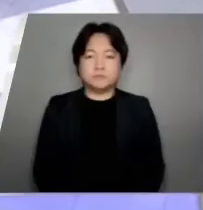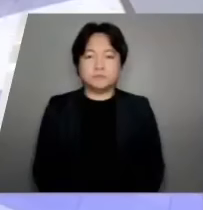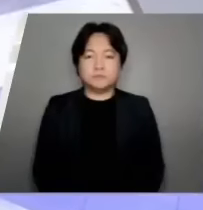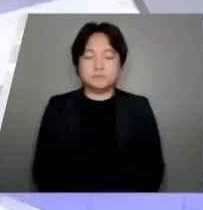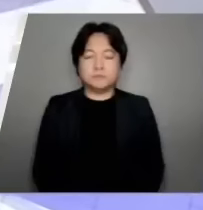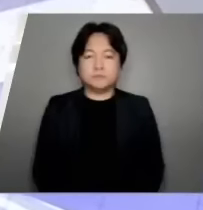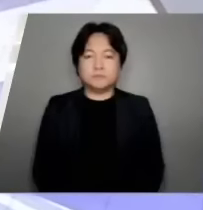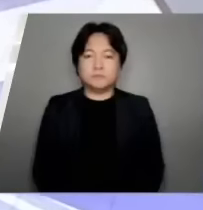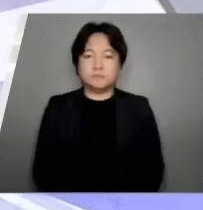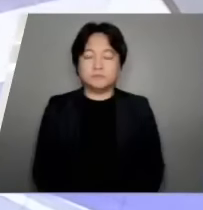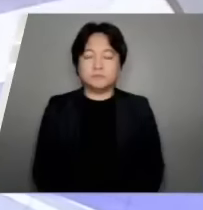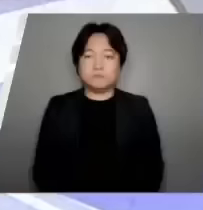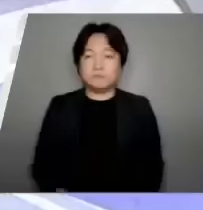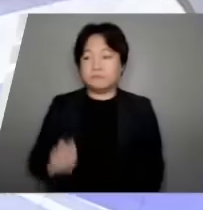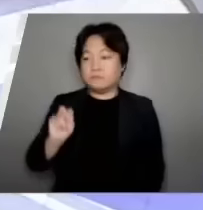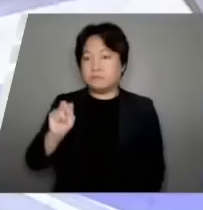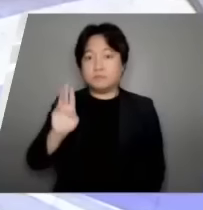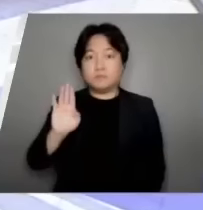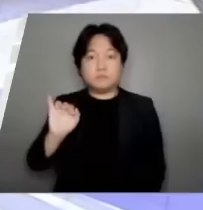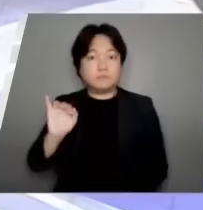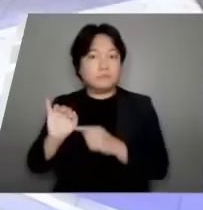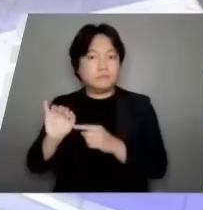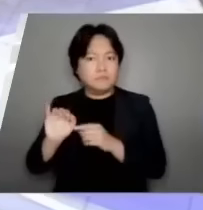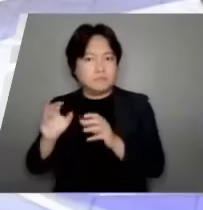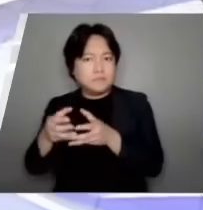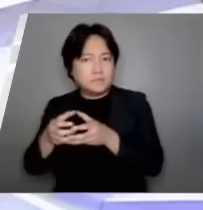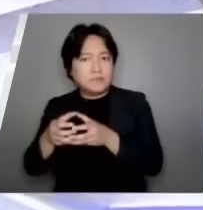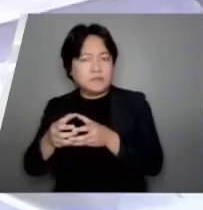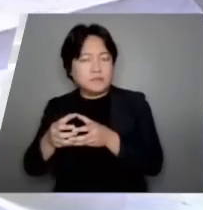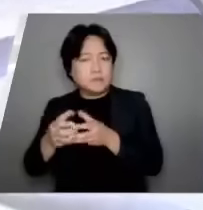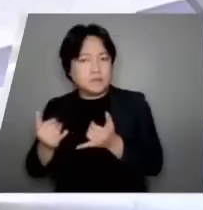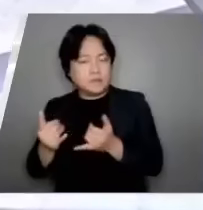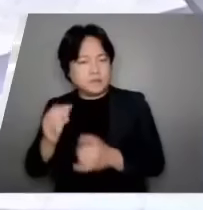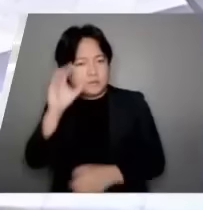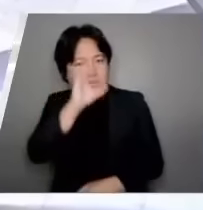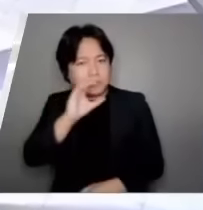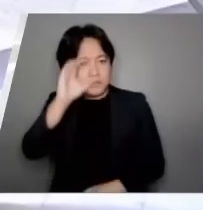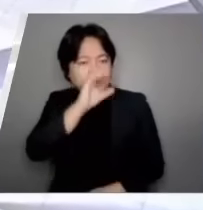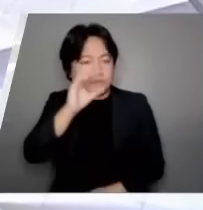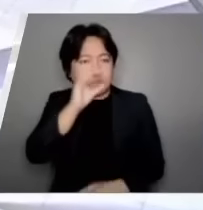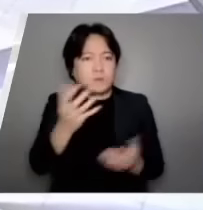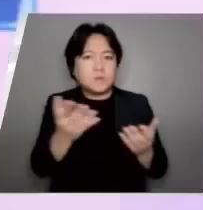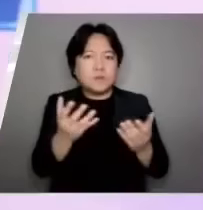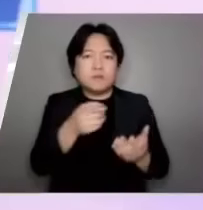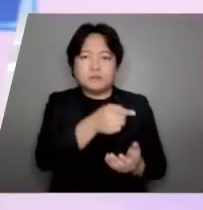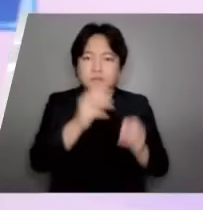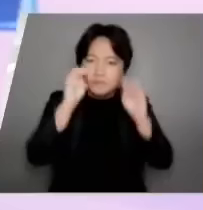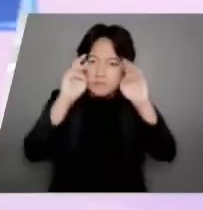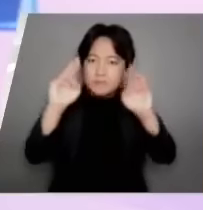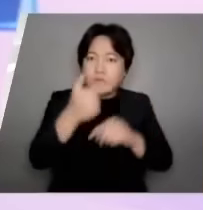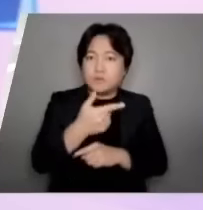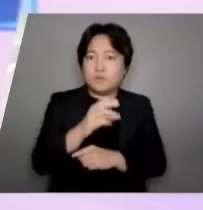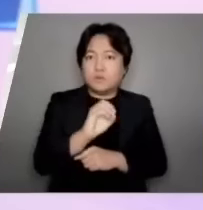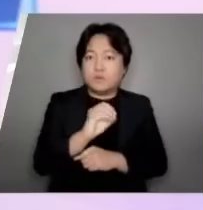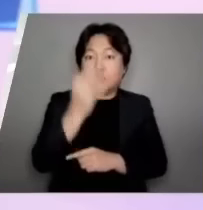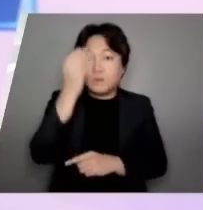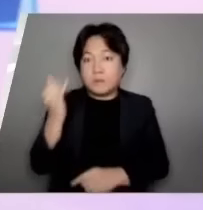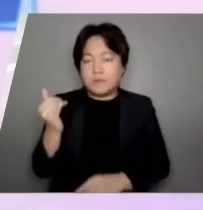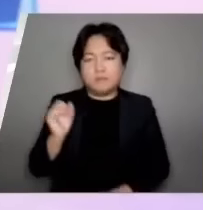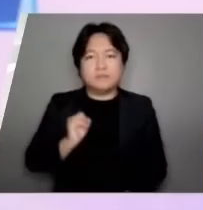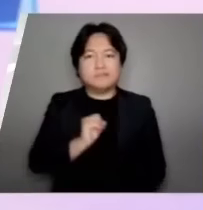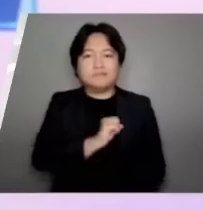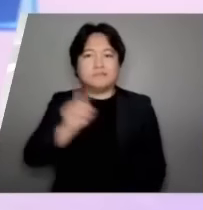Pati ang FBI tumutulong na rin sa paghahanap kay suspended Mayor Alice Guo na ipinaaresto ng Senado. Ipinakita naman ng Senado ang